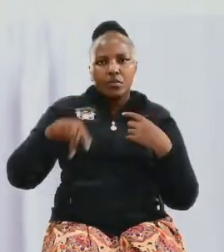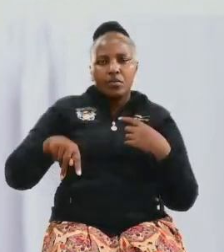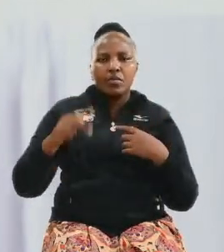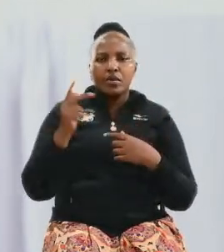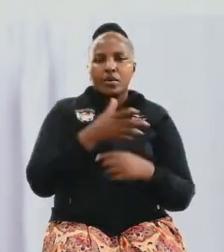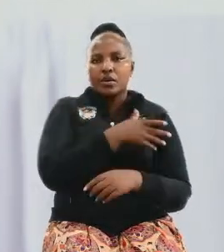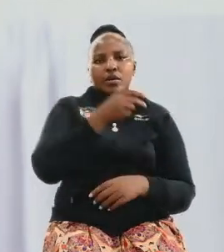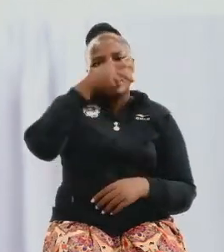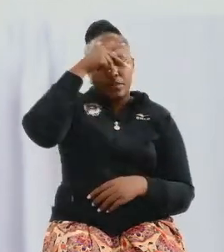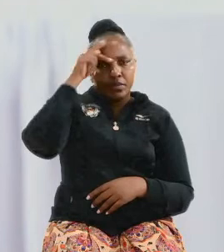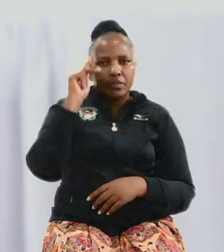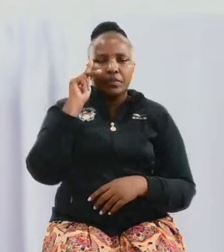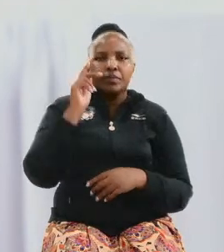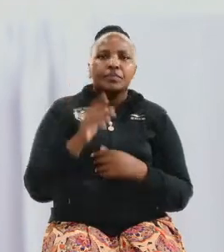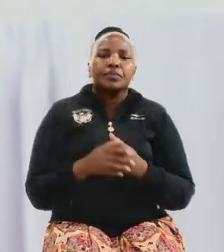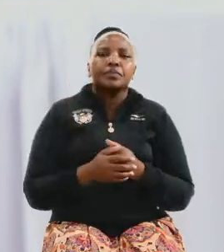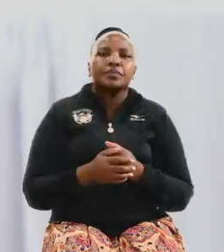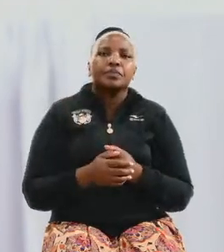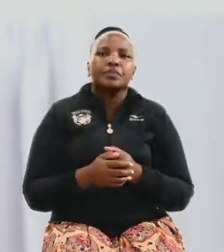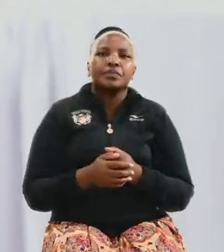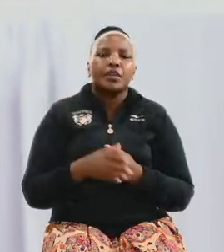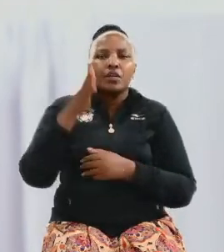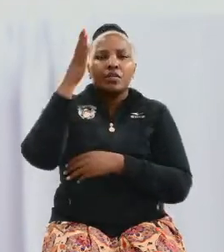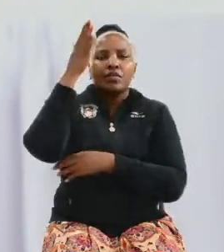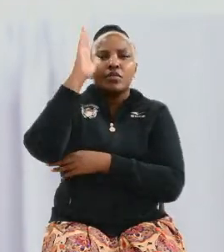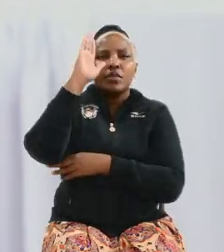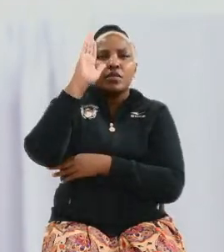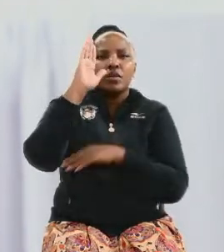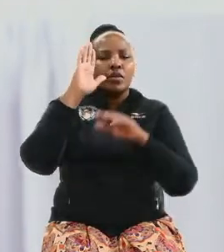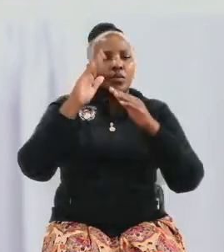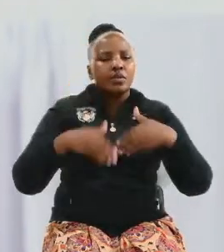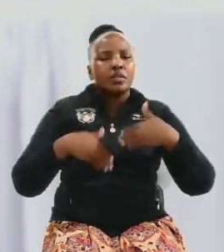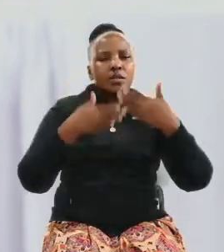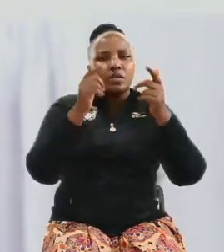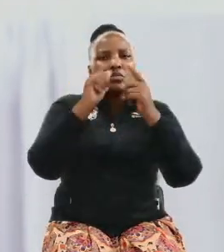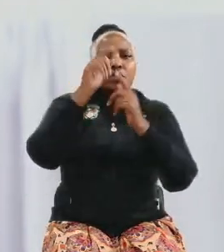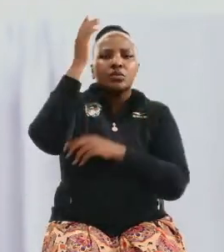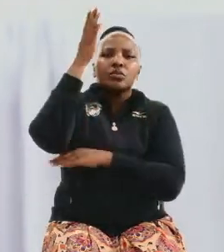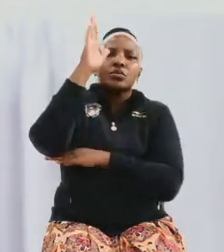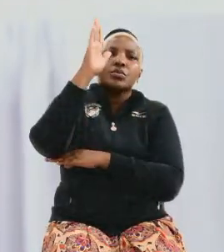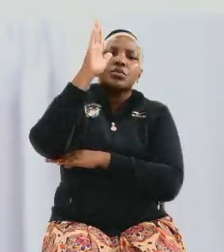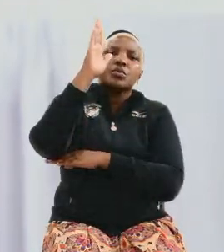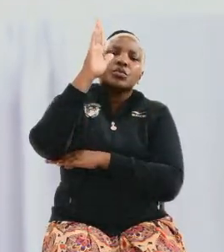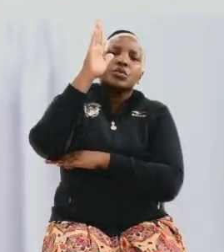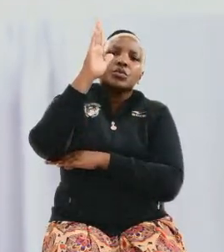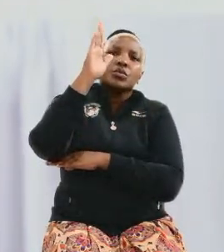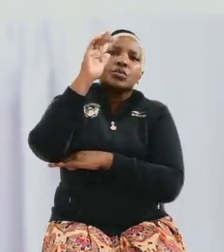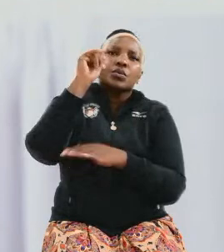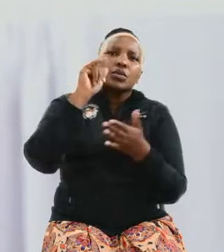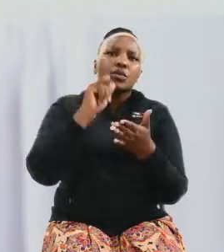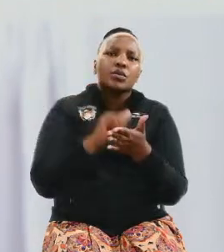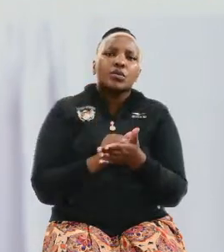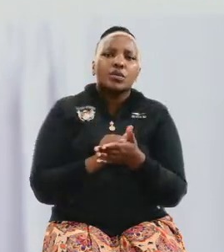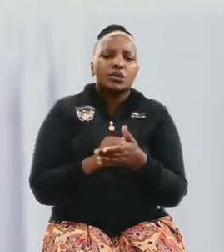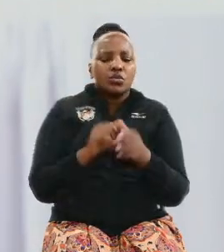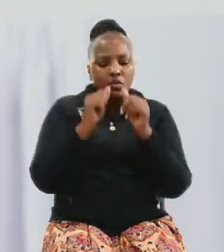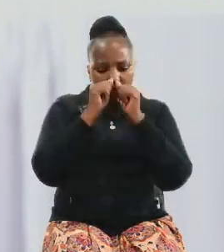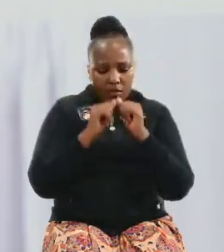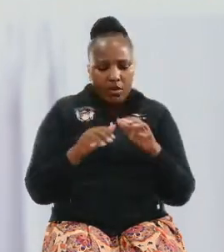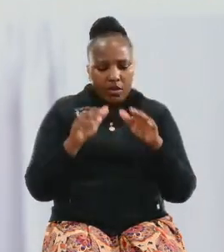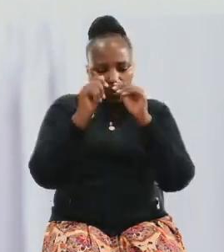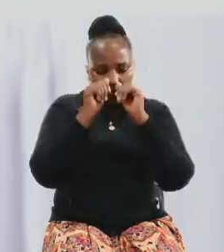na mchungaji Paulini Bwana. Mungu wa Israeli, twawakabidhi mikononi mwako Bwana, uweze kuendelea kuwabariki